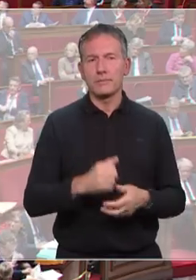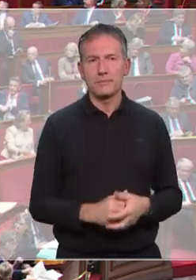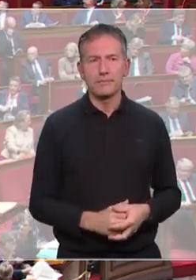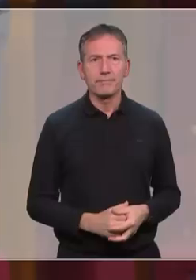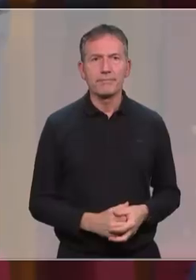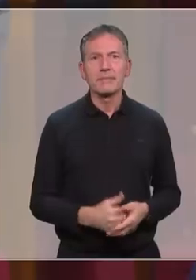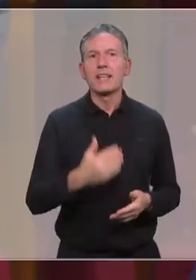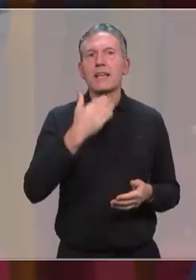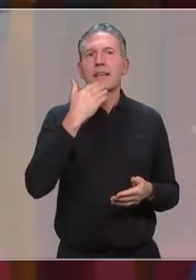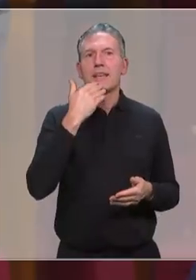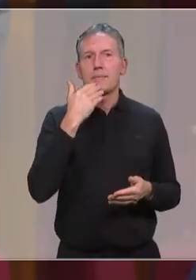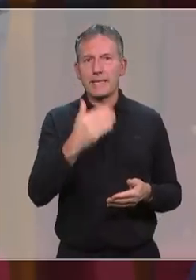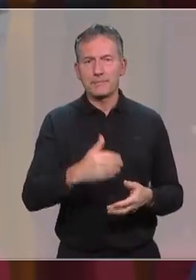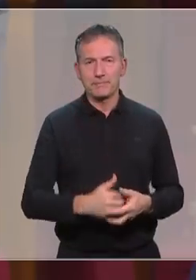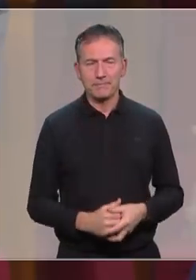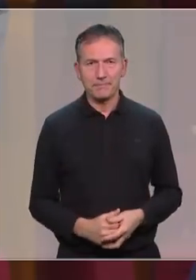la Présidente.